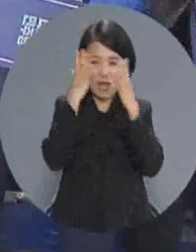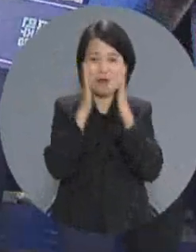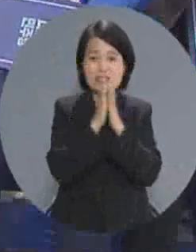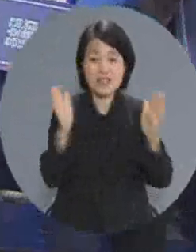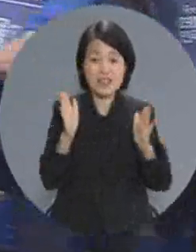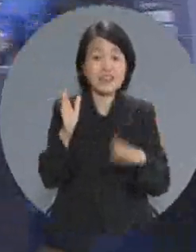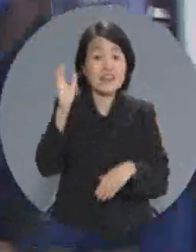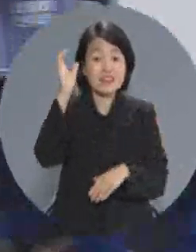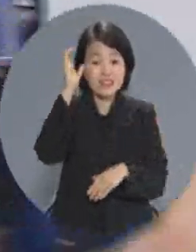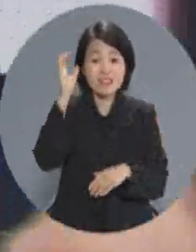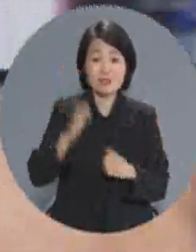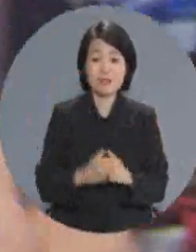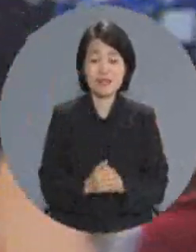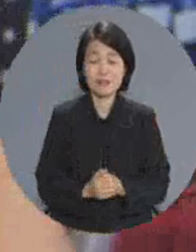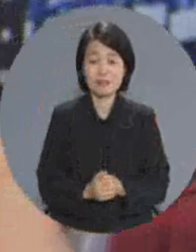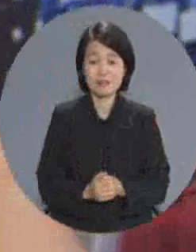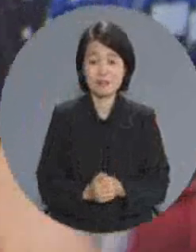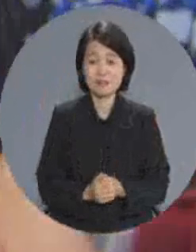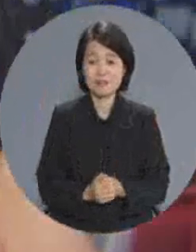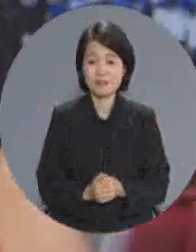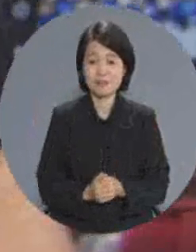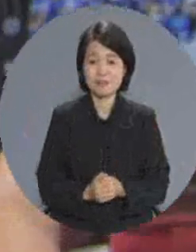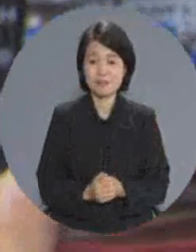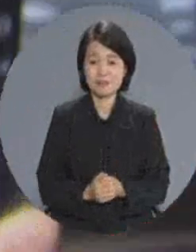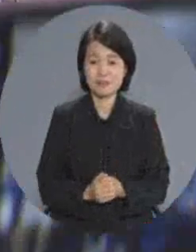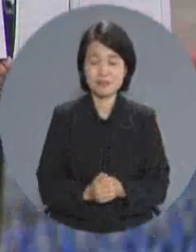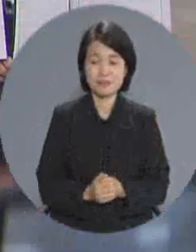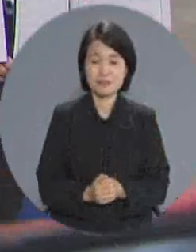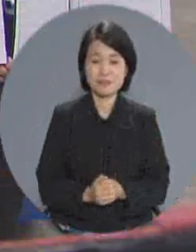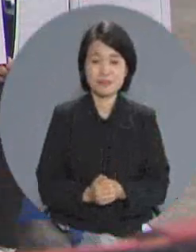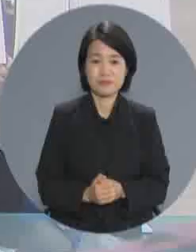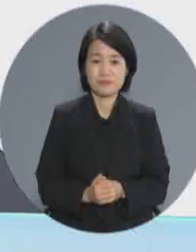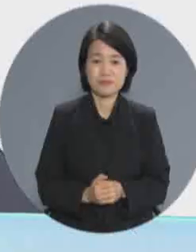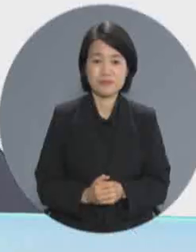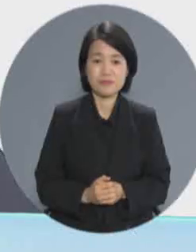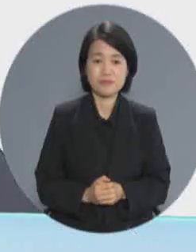있다는 관측입니다. MBC 뉴스 김주입니다.